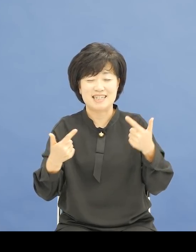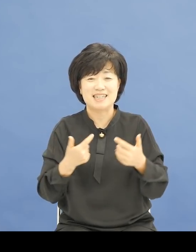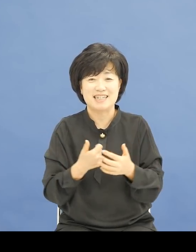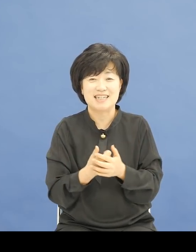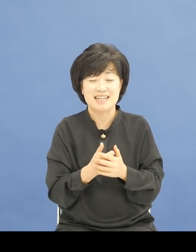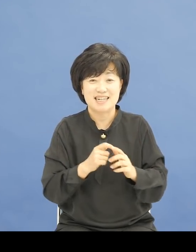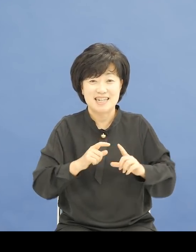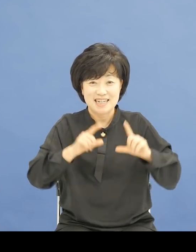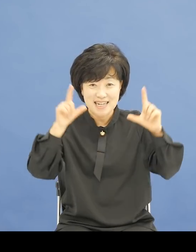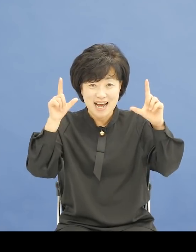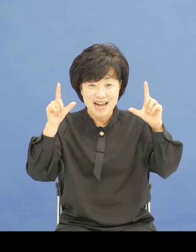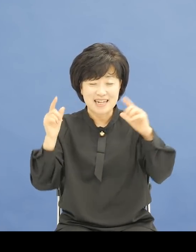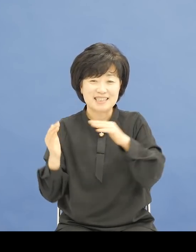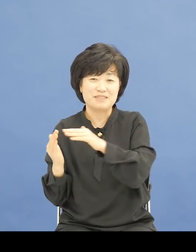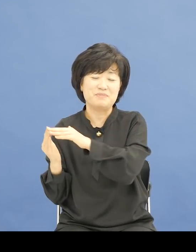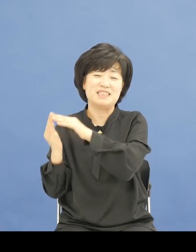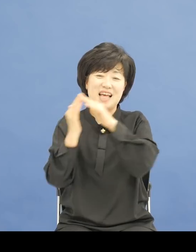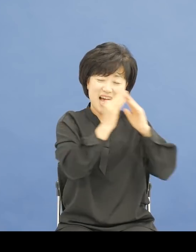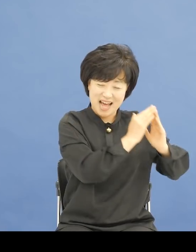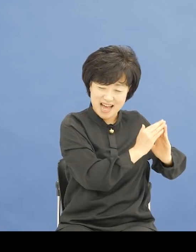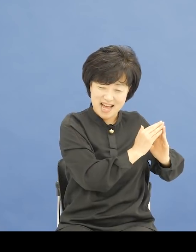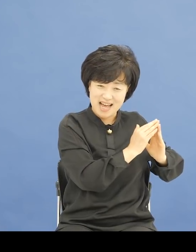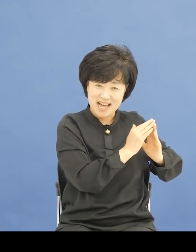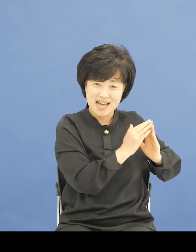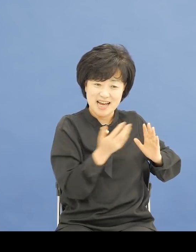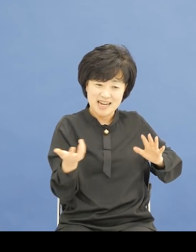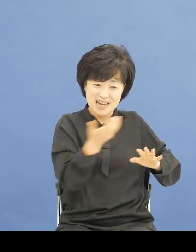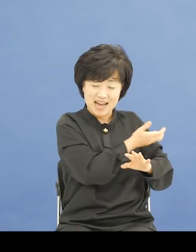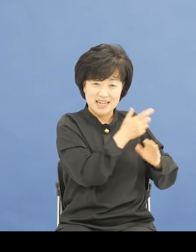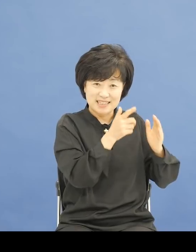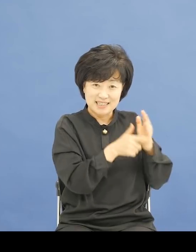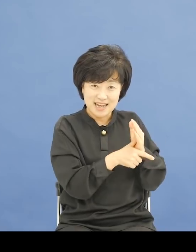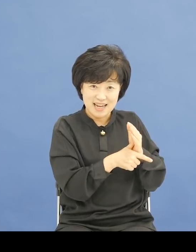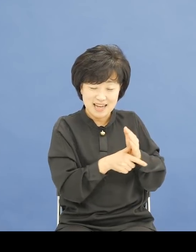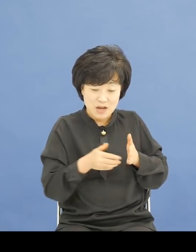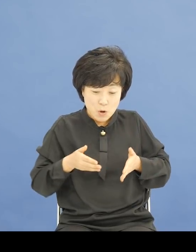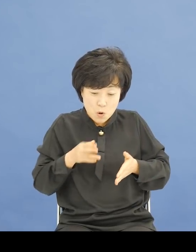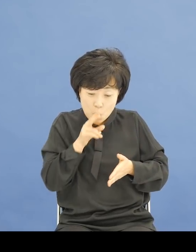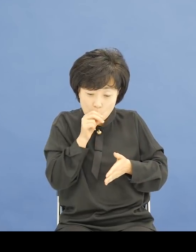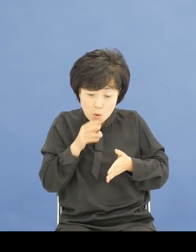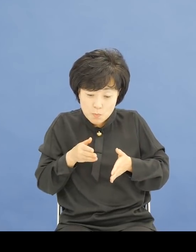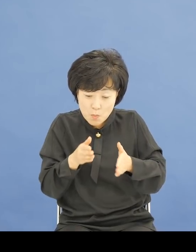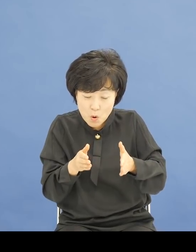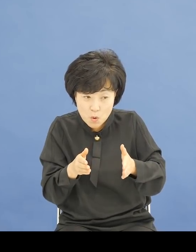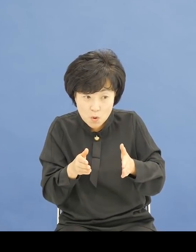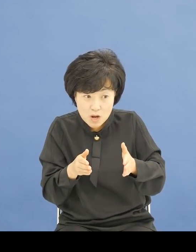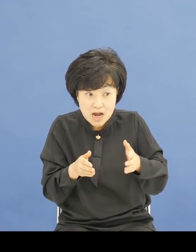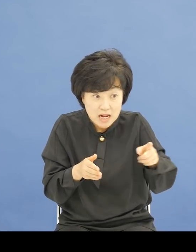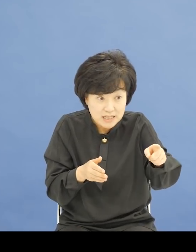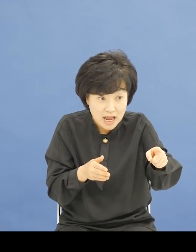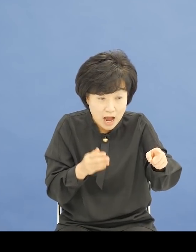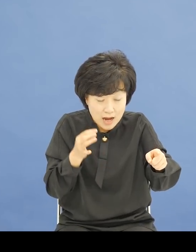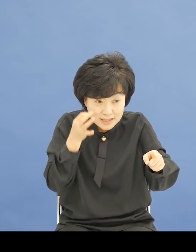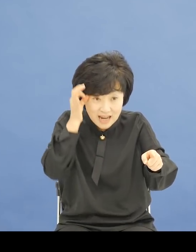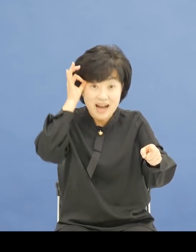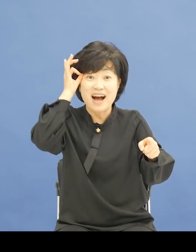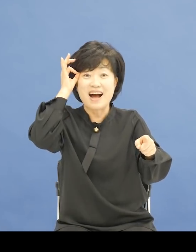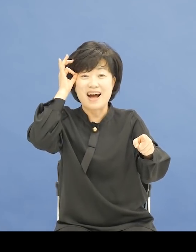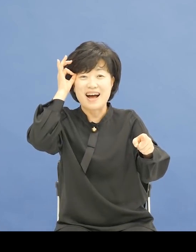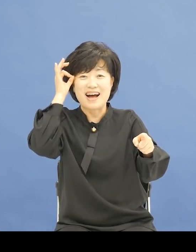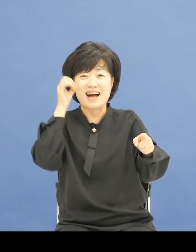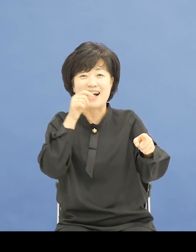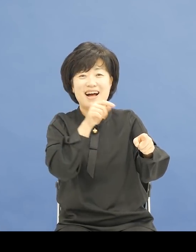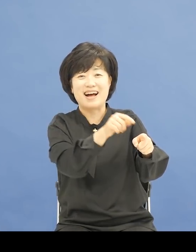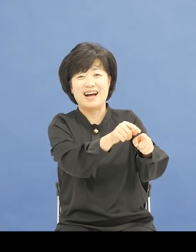저희가 이사를 갔었는데 네. 그 골목을 지나갈 일이 있어가지고 네네. 가는데 갑자기 생각이 나요. 생각났어요. 제 하는 게 주님이 생각나게